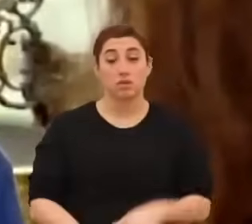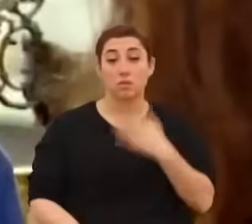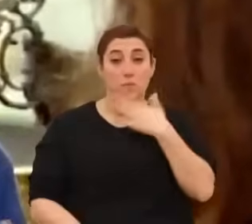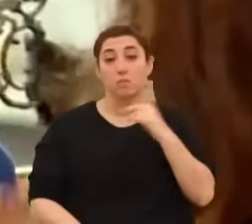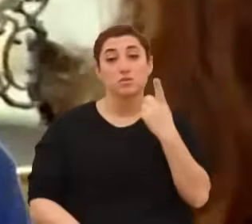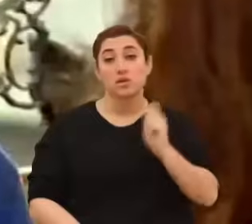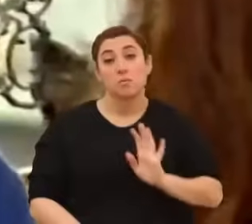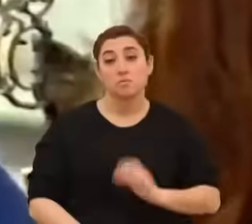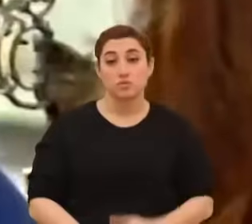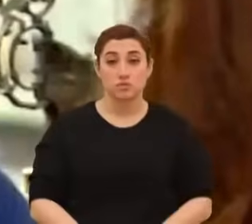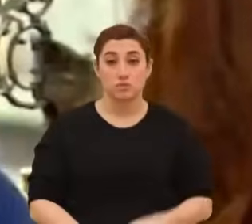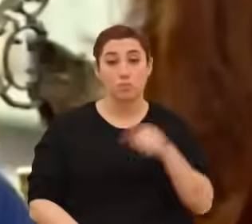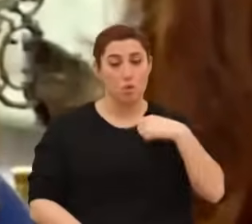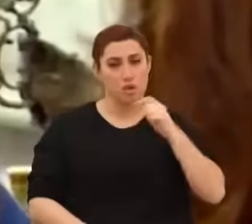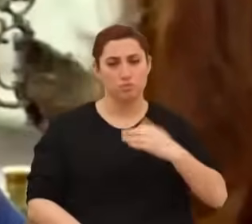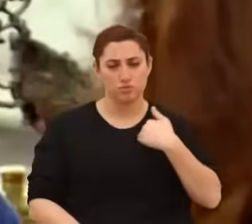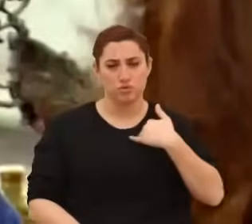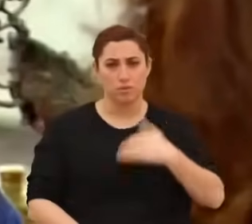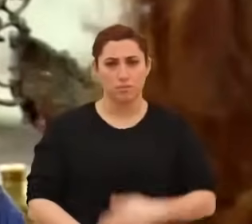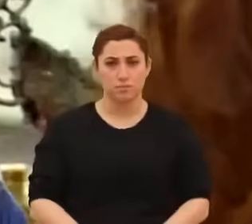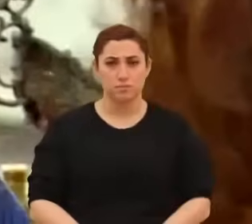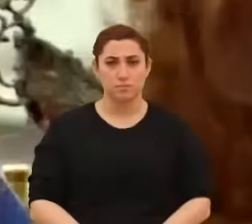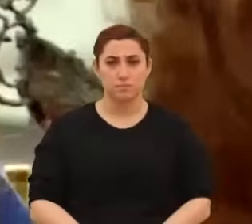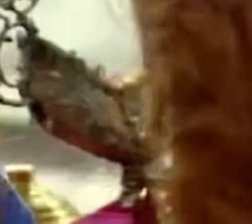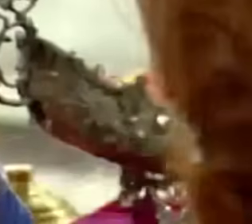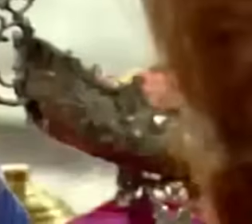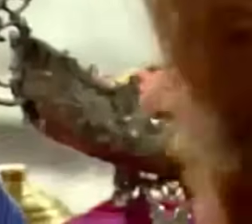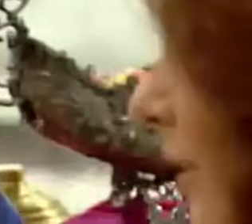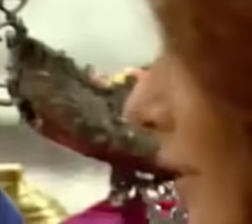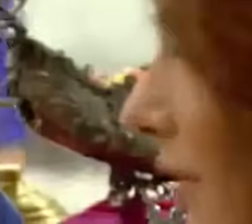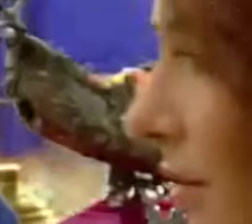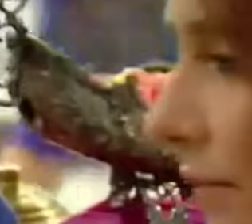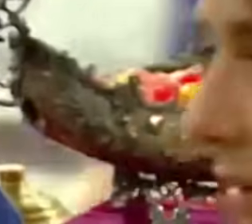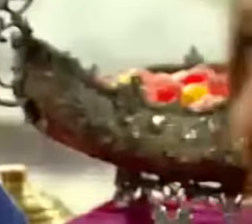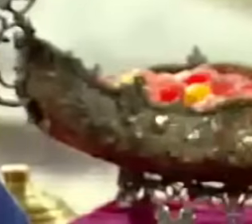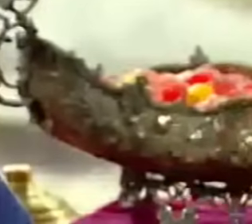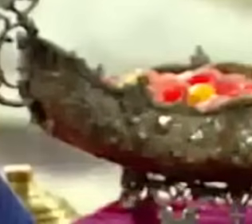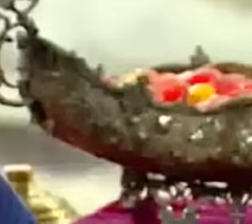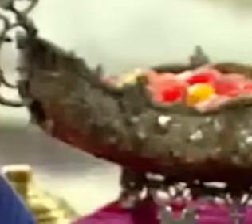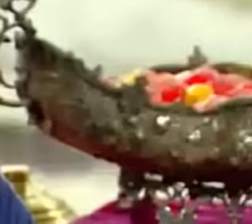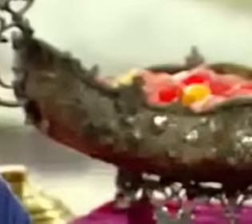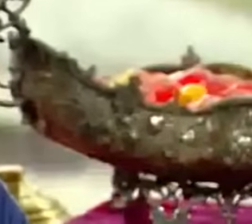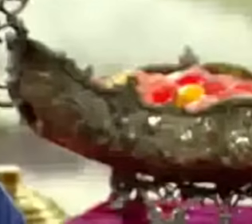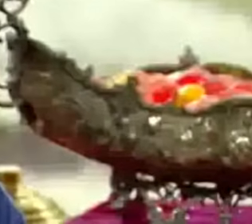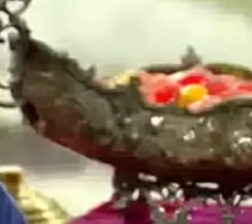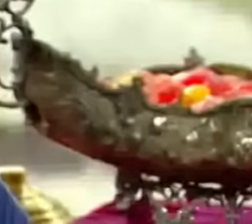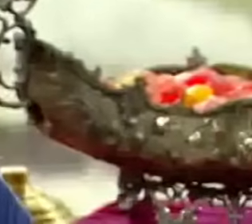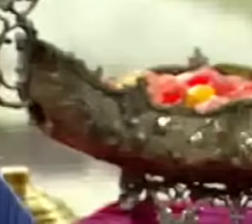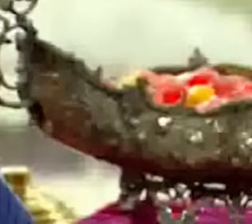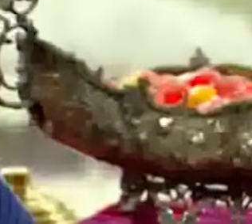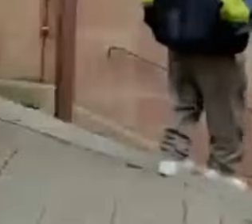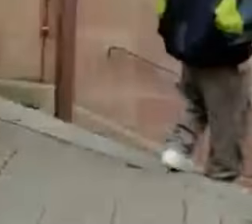Yok yapacak bir şey yani. Öyle yapacağım ben. Nazlı nemli gözleri kararlı ifadesiyle yapacağım diye kafa